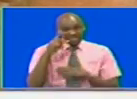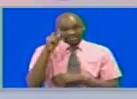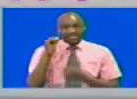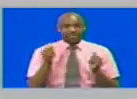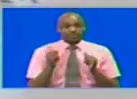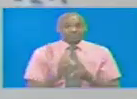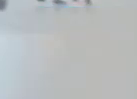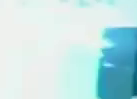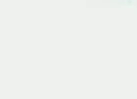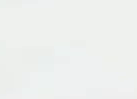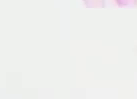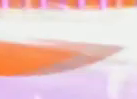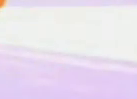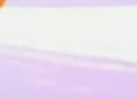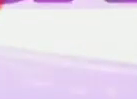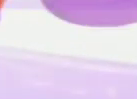News.